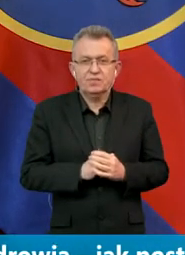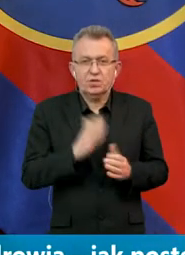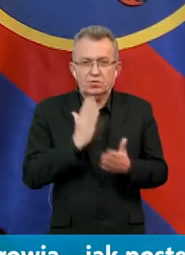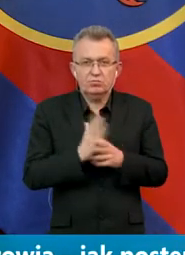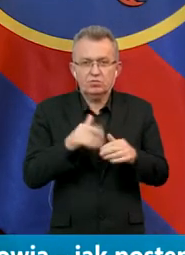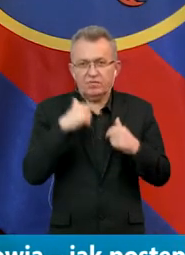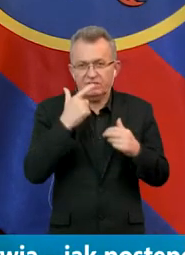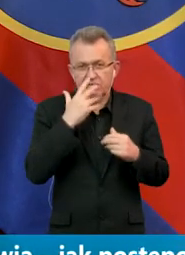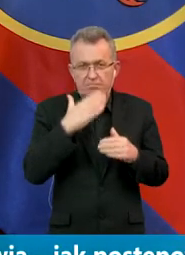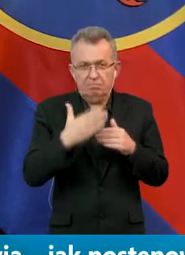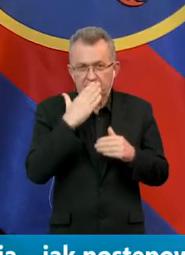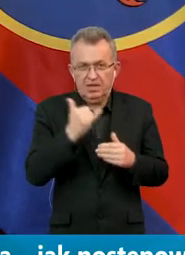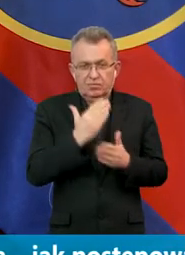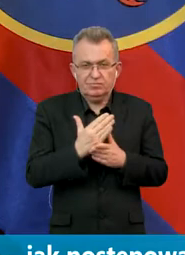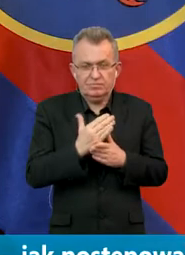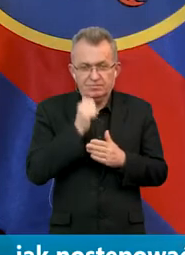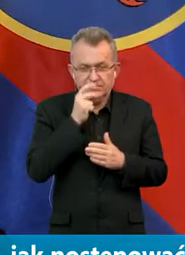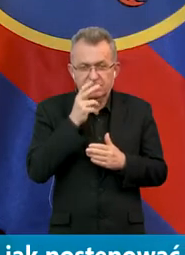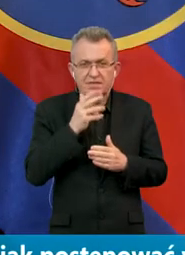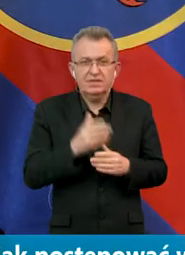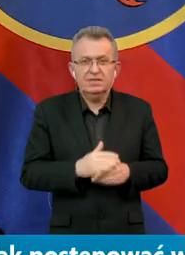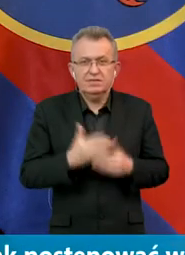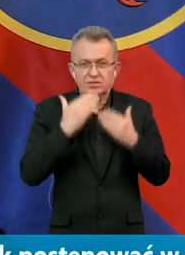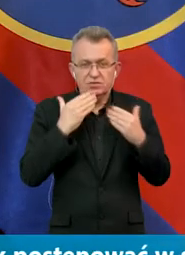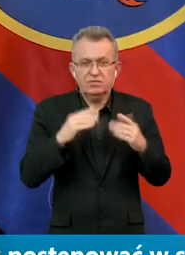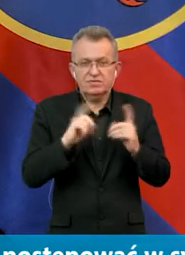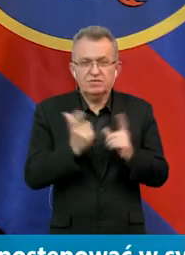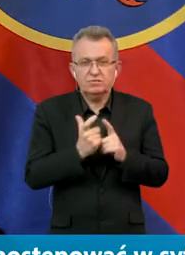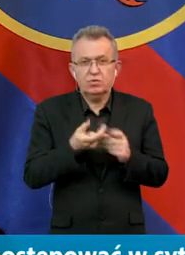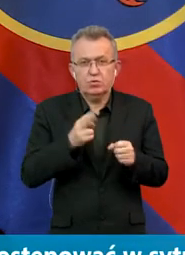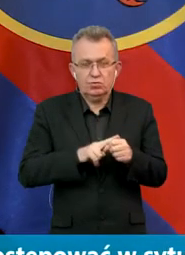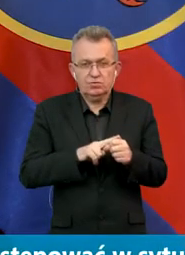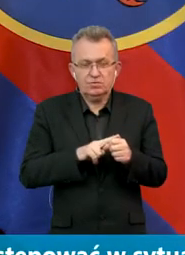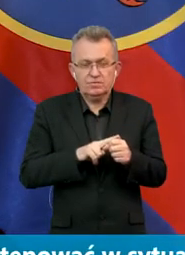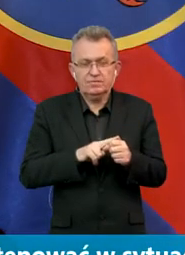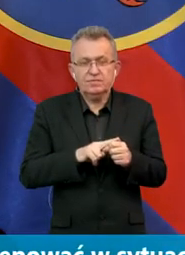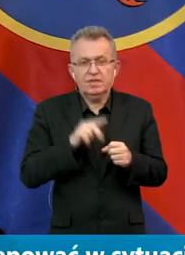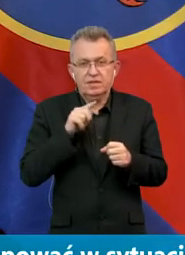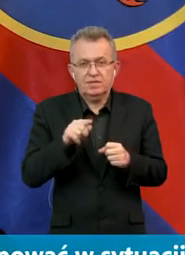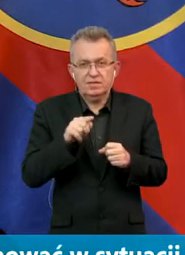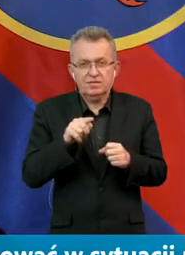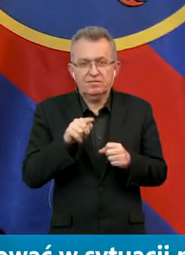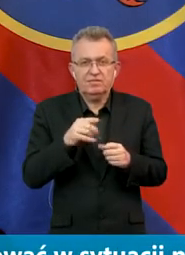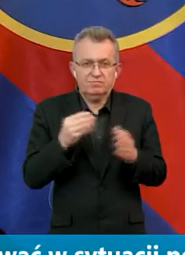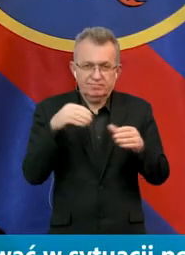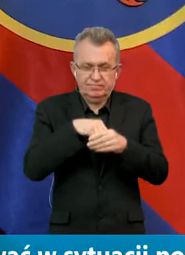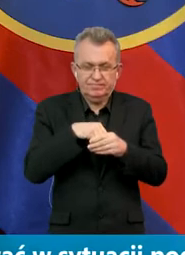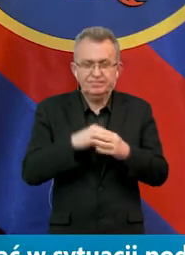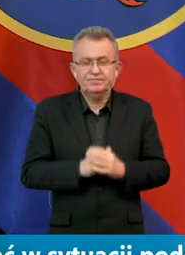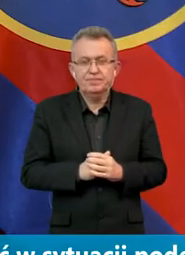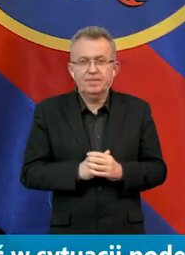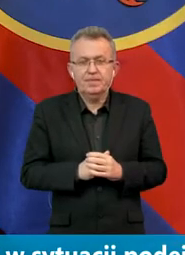można powiedzieć prawie majówka, więc tym bardziej dziękuję wszystkim, którzy zechcieli się w ten czat dziś włączyć.